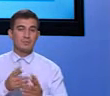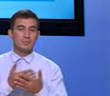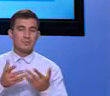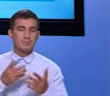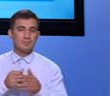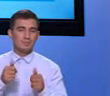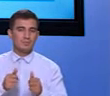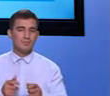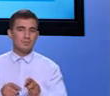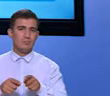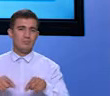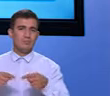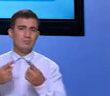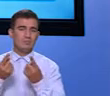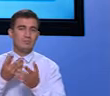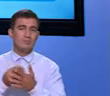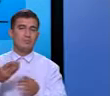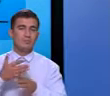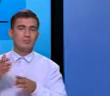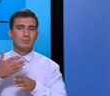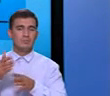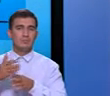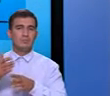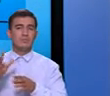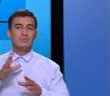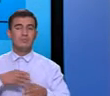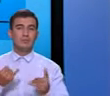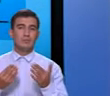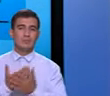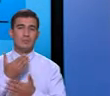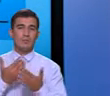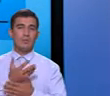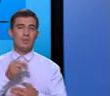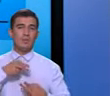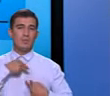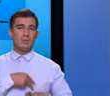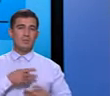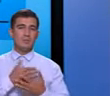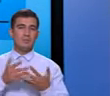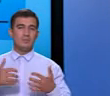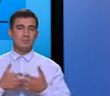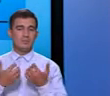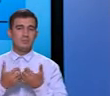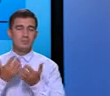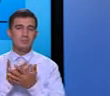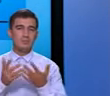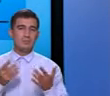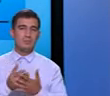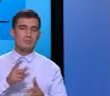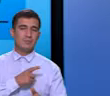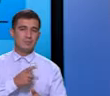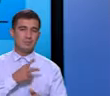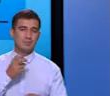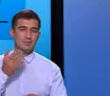shakllanishi natijasida bora-bora yangi bir mexanizm, ya'ni mexanizmlarni sug'orma